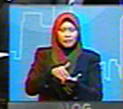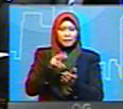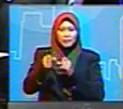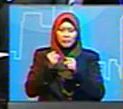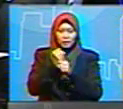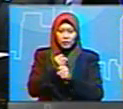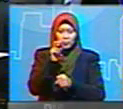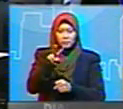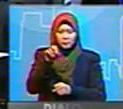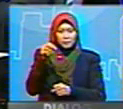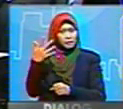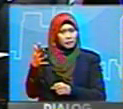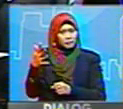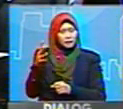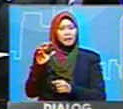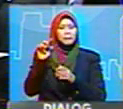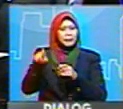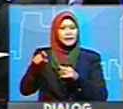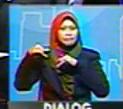tetapi berterusan